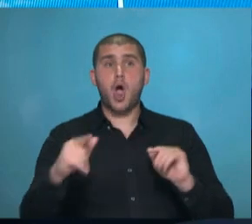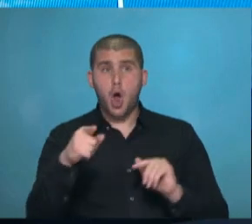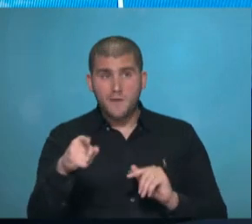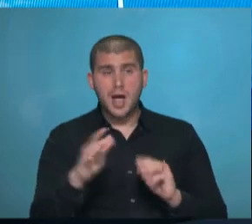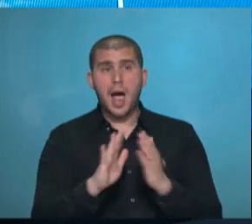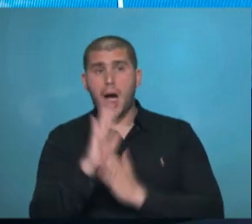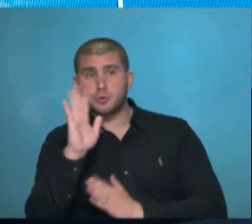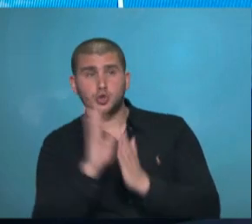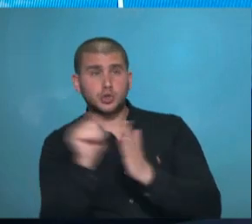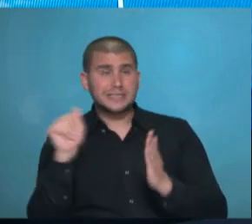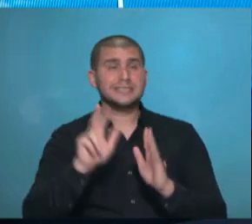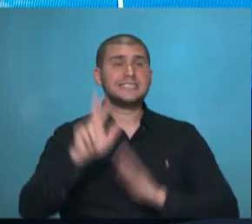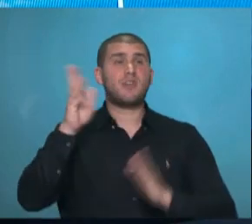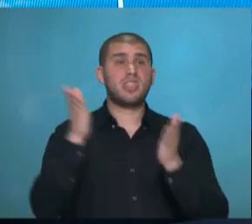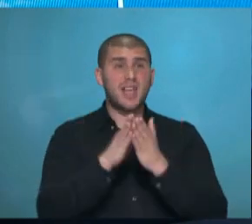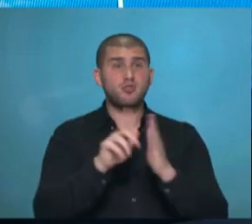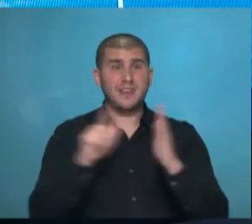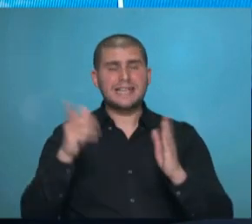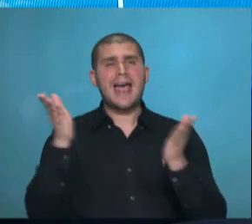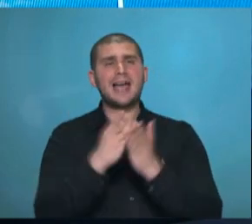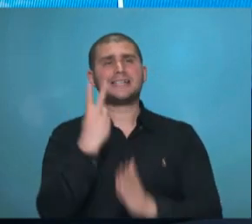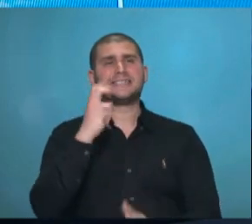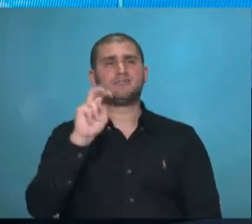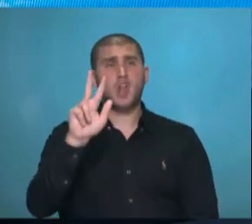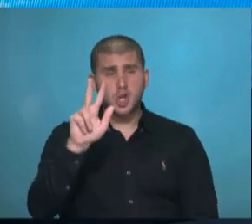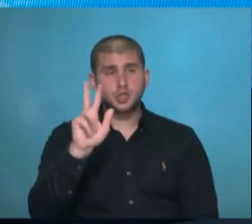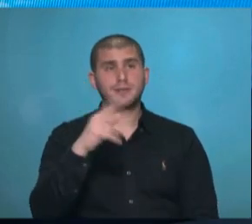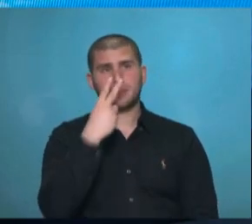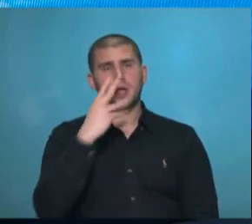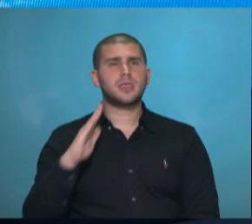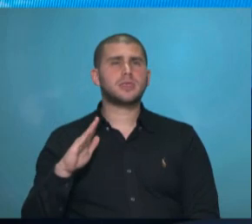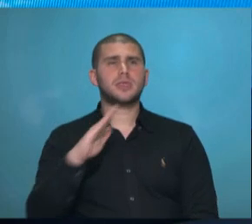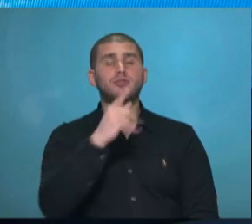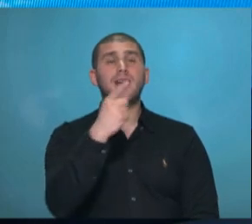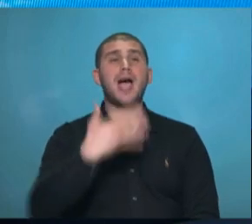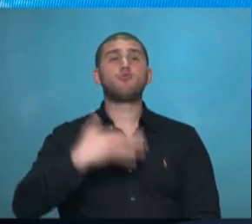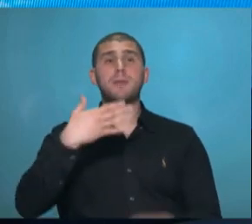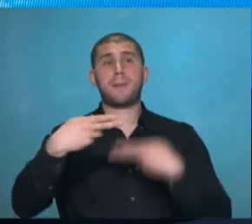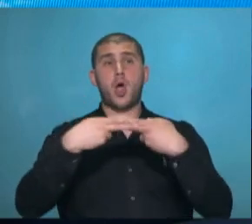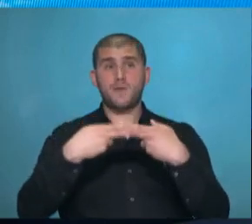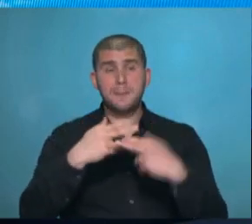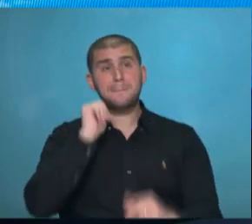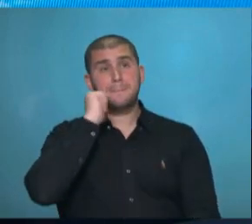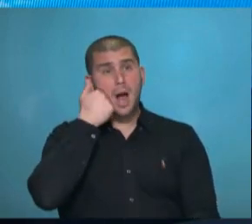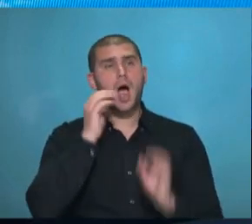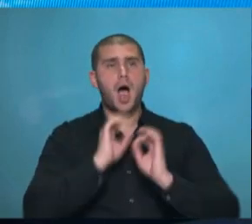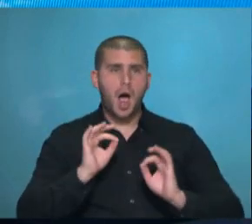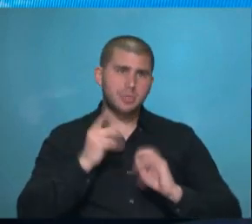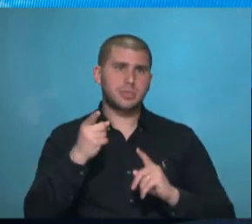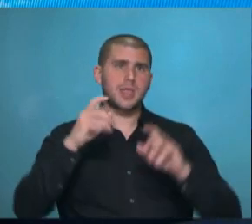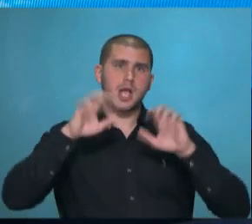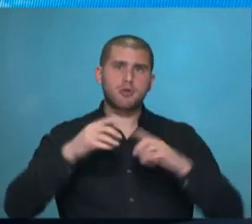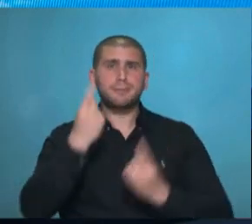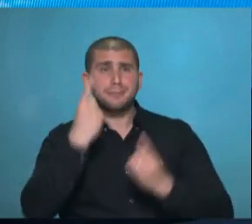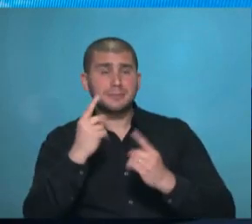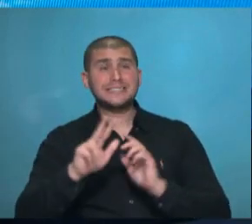15-16, בצפון הנגב 17, אילת 23 מעלות, והנה התשקיף שלנו לחמשת הימים הקרובים. אז מחר עדיין גשם מקומי בצפון ובמרכז,